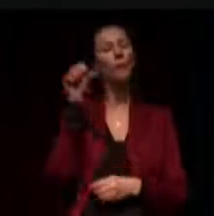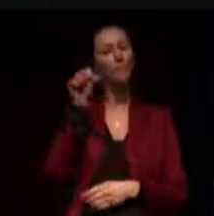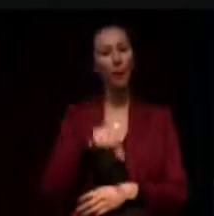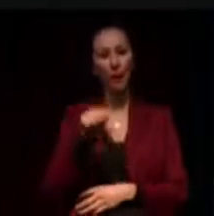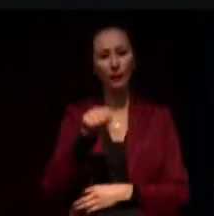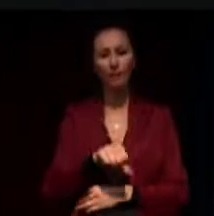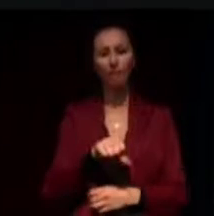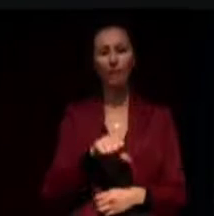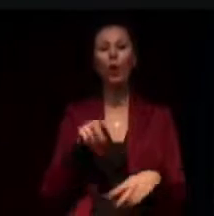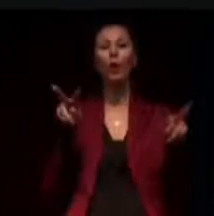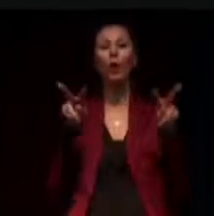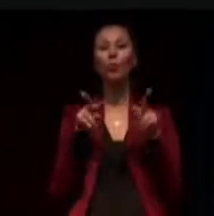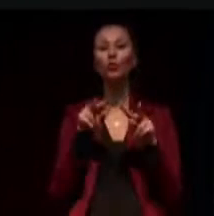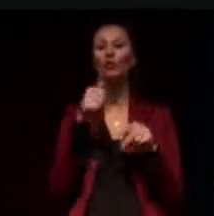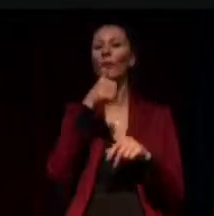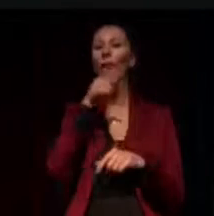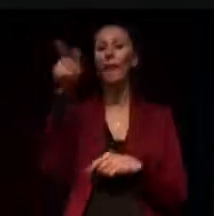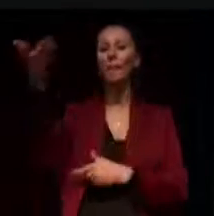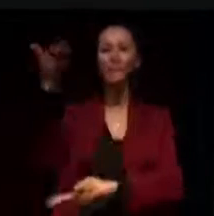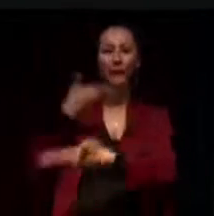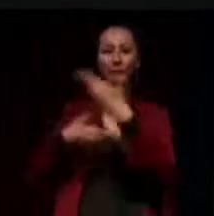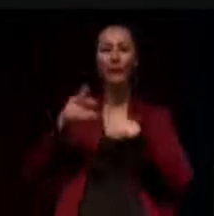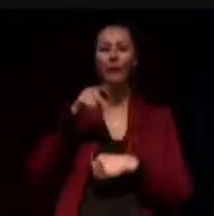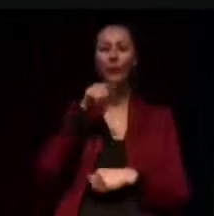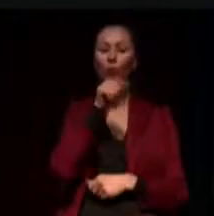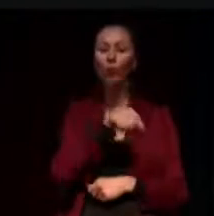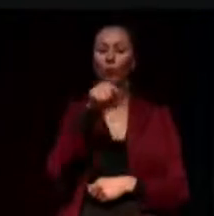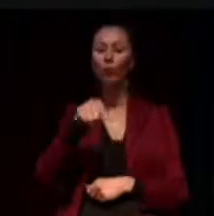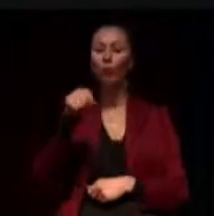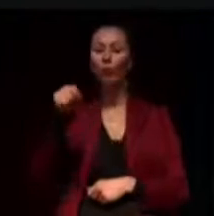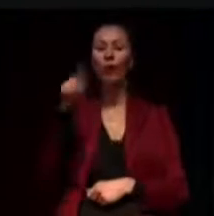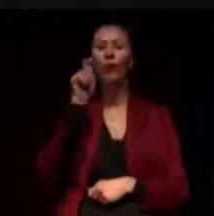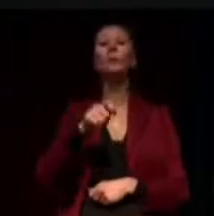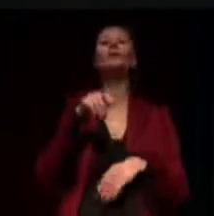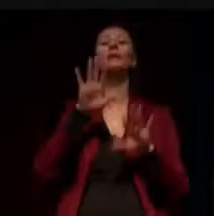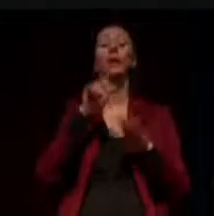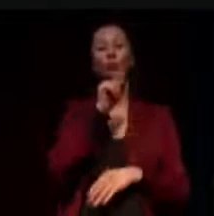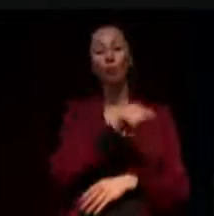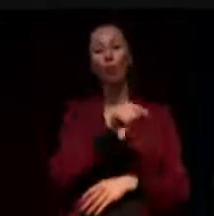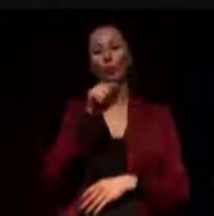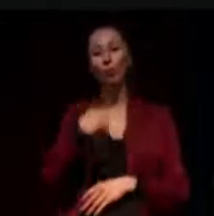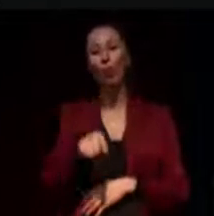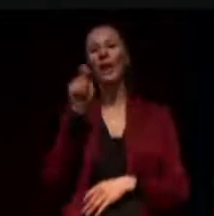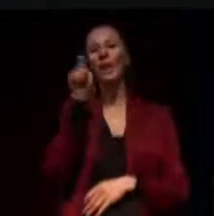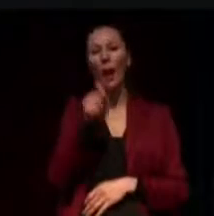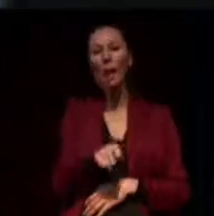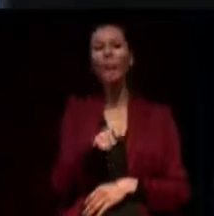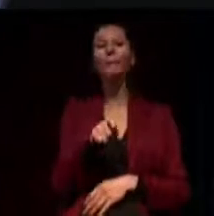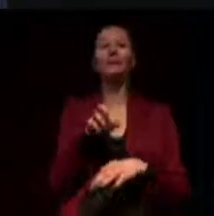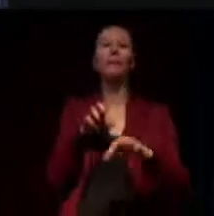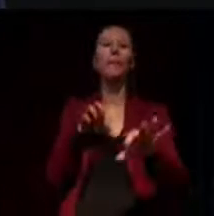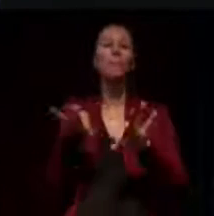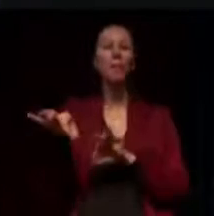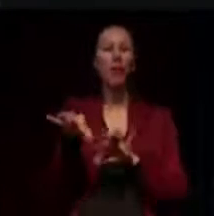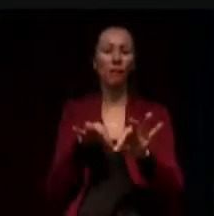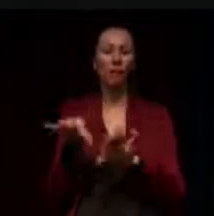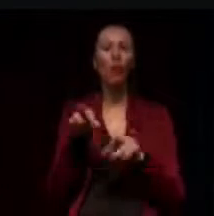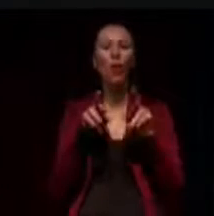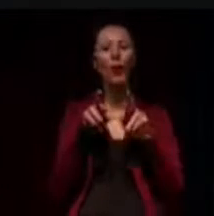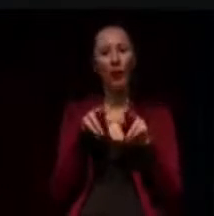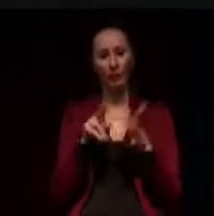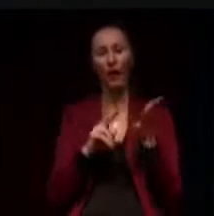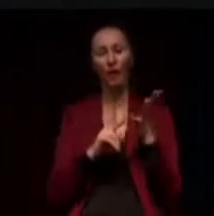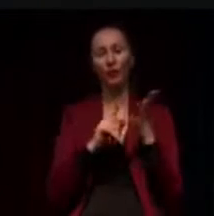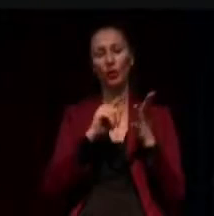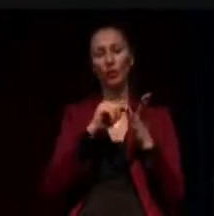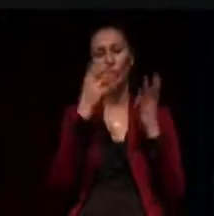maalesef ki Mustafa Bey'in bahsettiği gibi şunlar şunlar yapıldı değil, şunlar şunlar yapılması planlanıyor